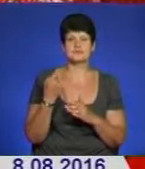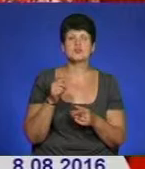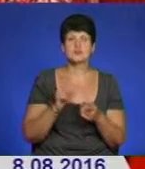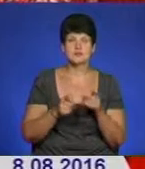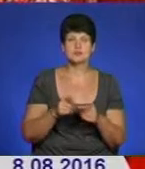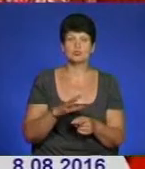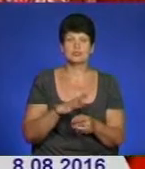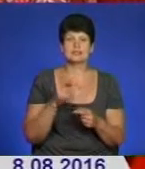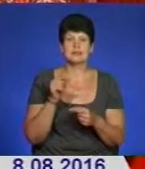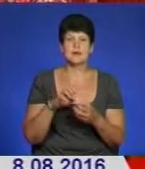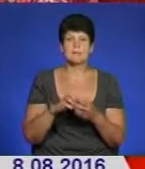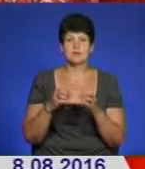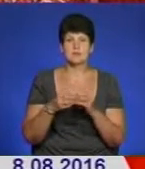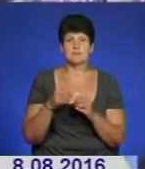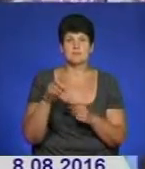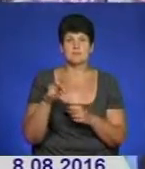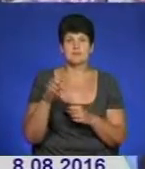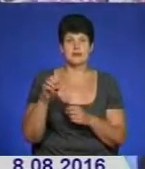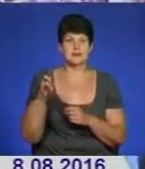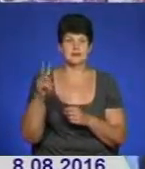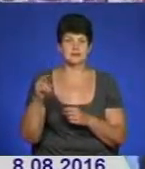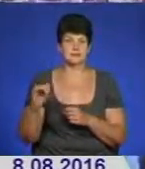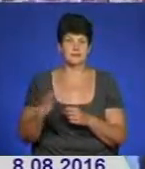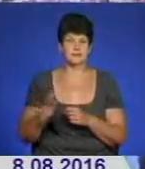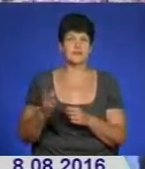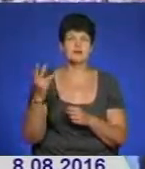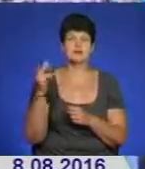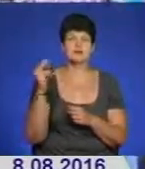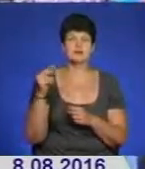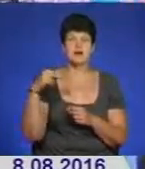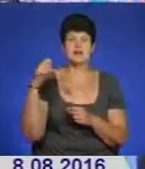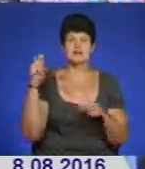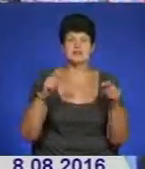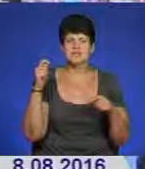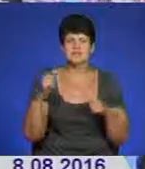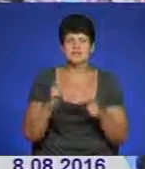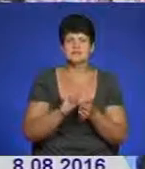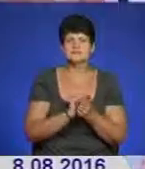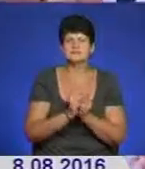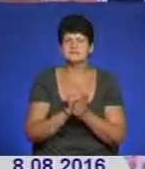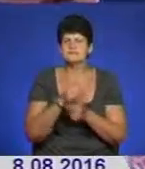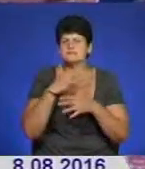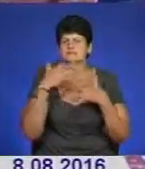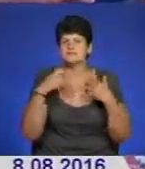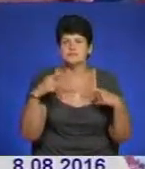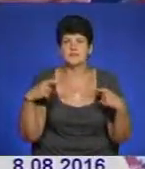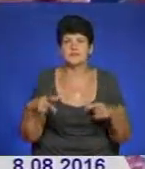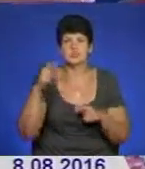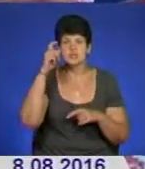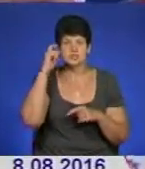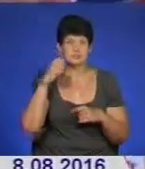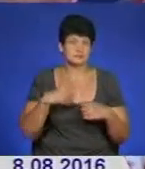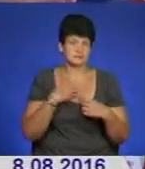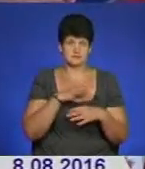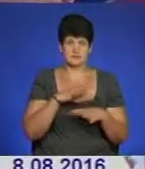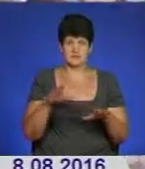була така проблема з лемками. На фестивалі «Дзвони Лемківщини», як завжди, яблуку не було де впасти. Однак навіть спека не лякала